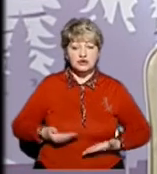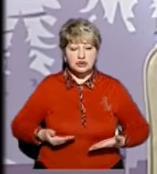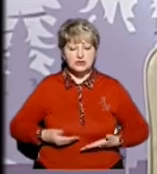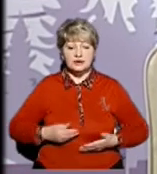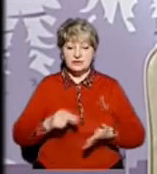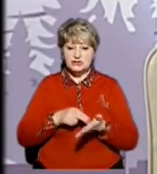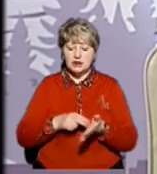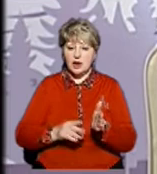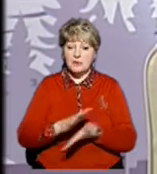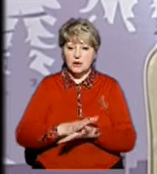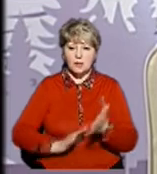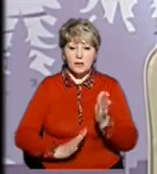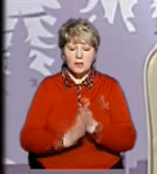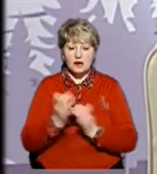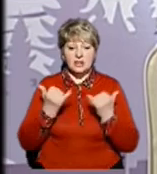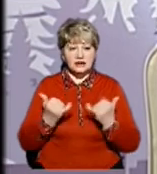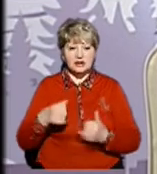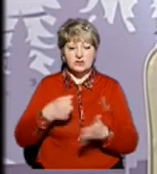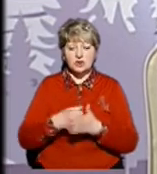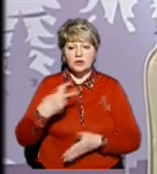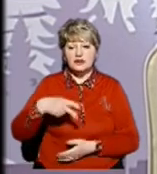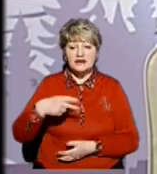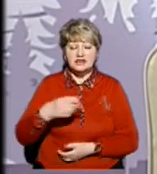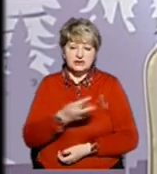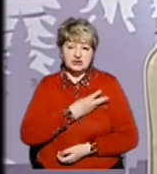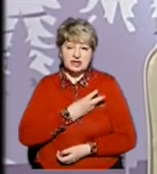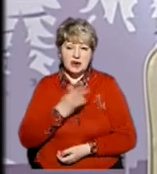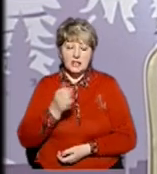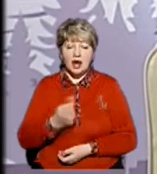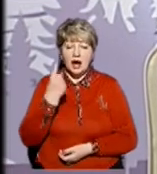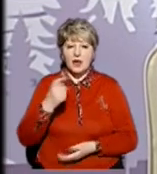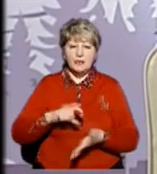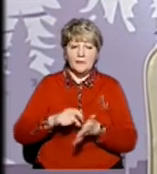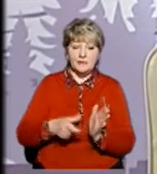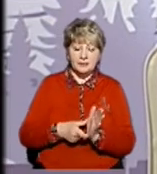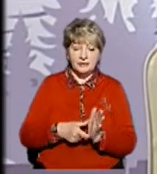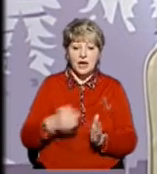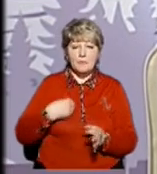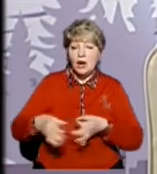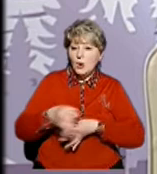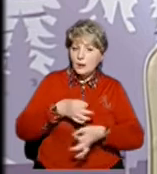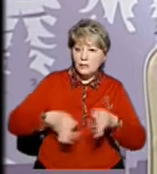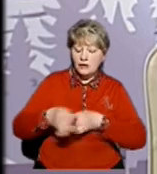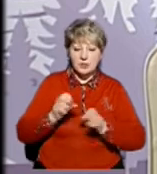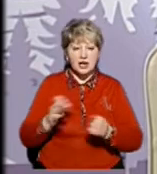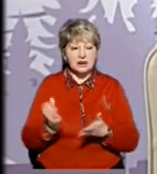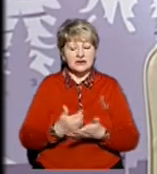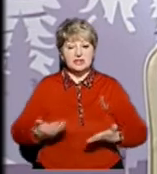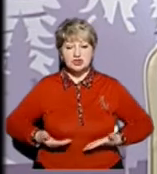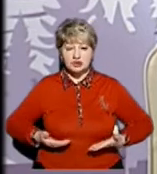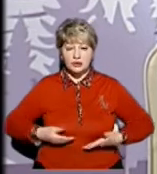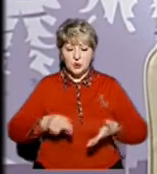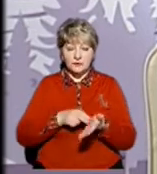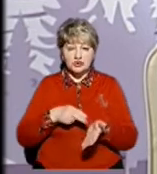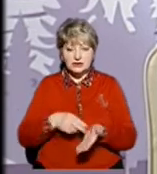продовжує зростати. Нині до 20 охочих на одне помешкання середньої цінової категорії. Ми обговоримо, як знайти житло в Черкасах